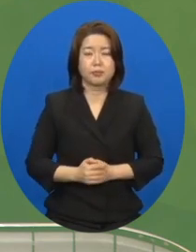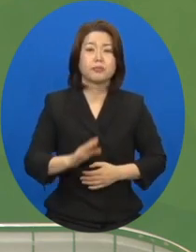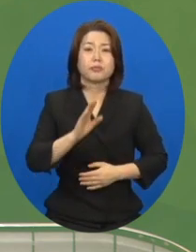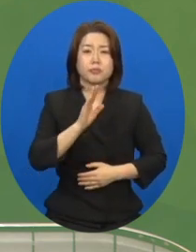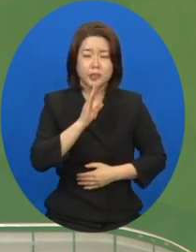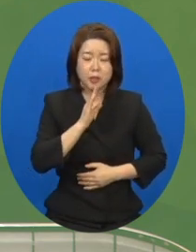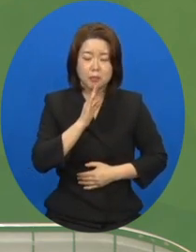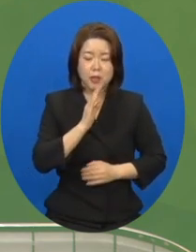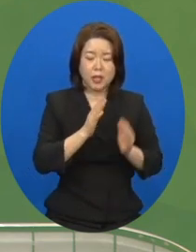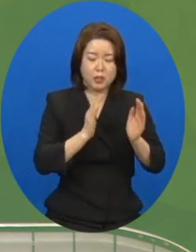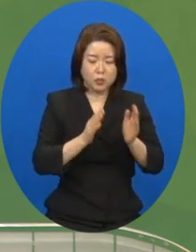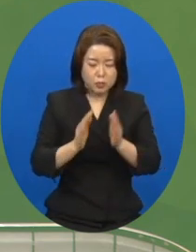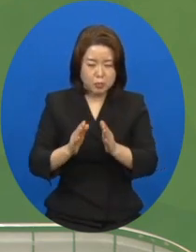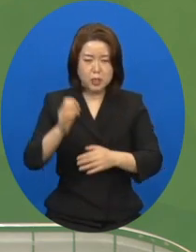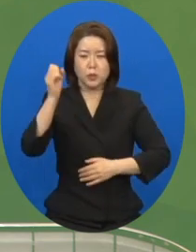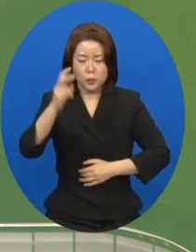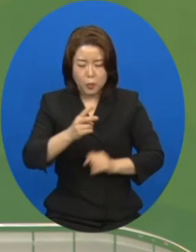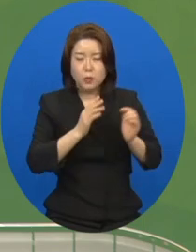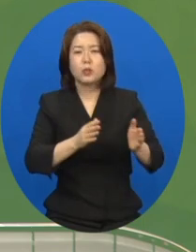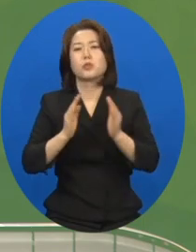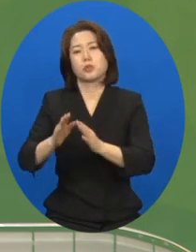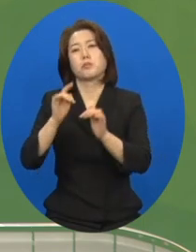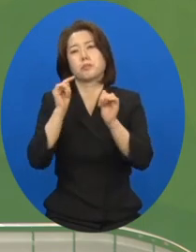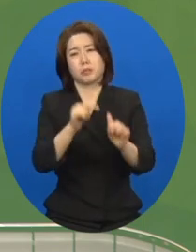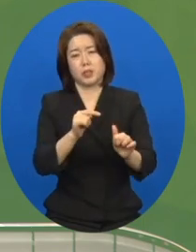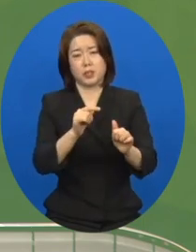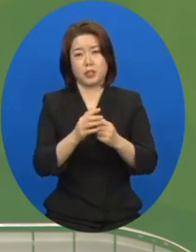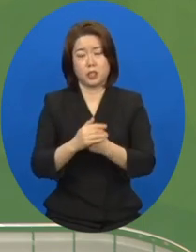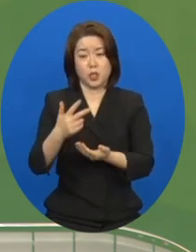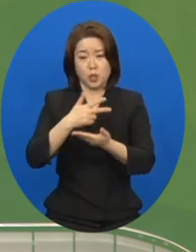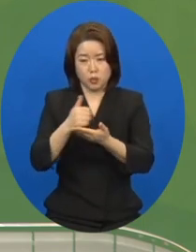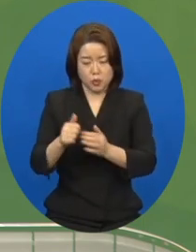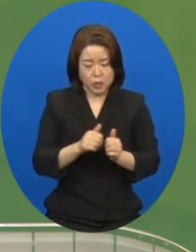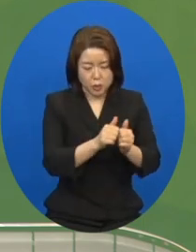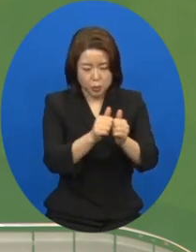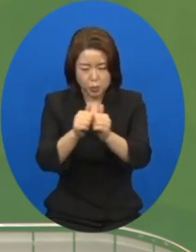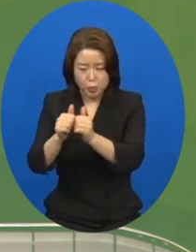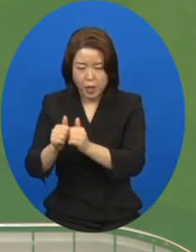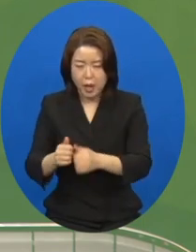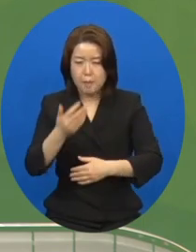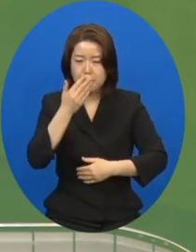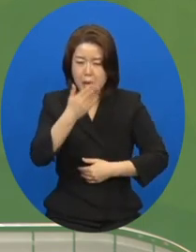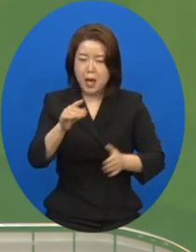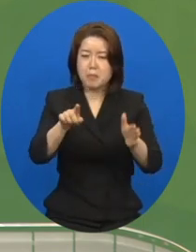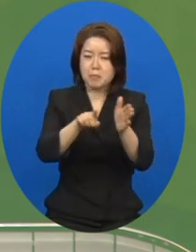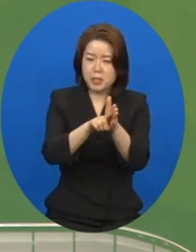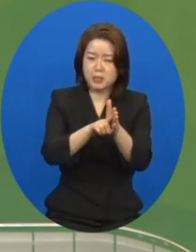정말 준비하고 준비해라. 주님과 동행하는 믿음을 준비하라는 겁니다.